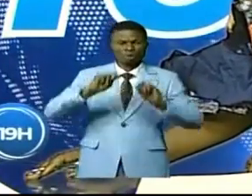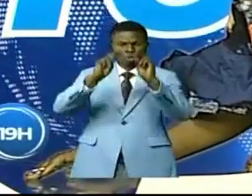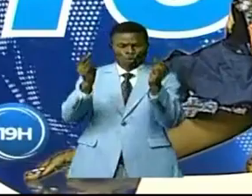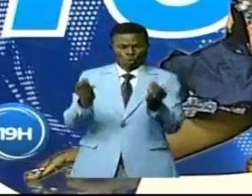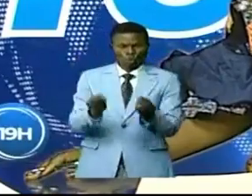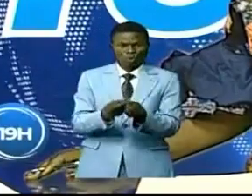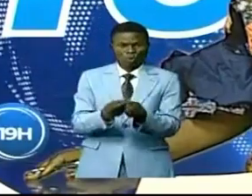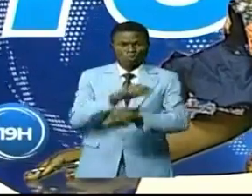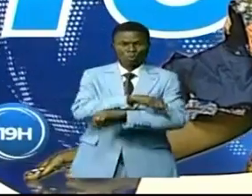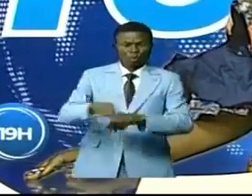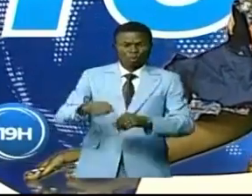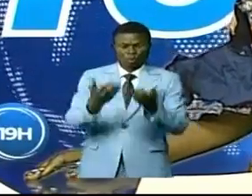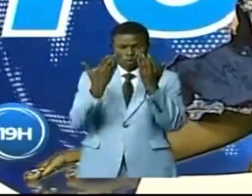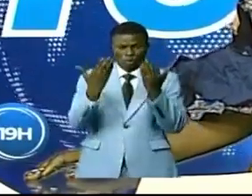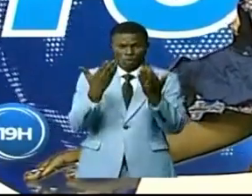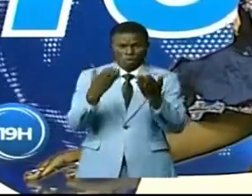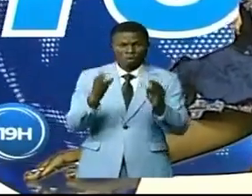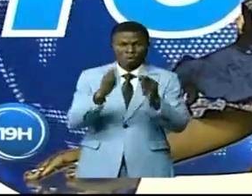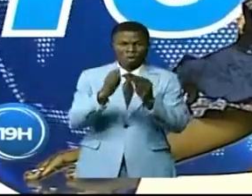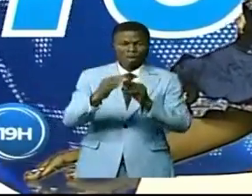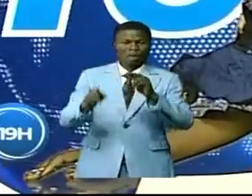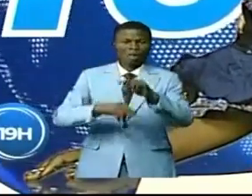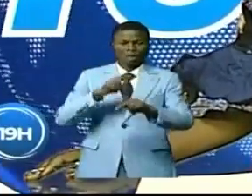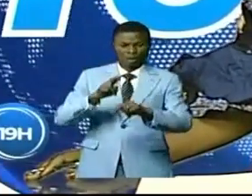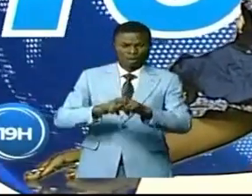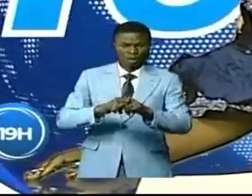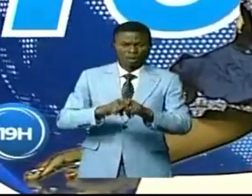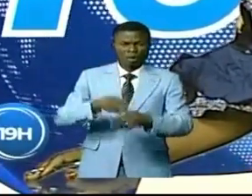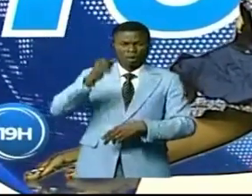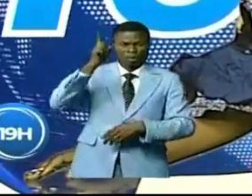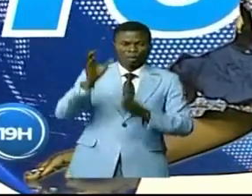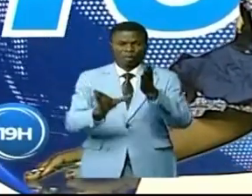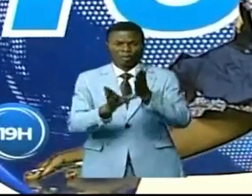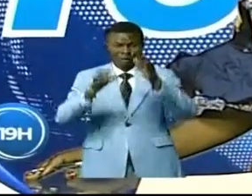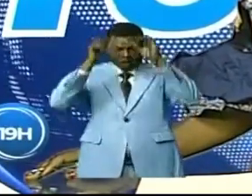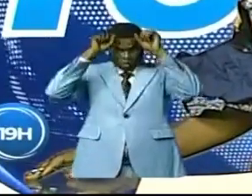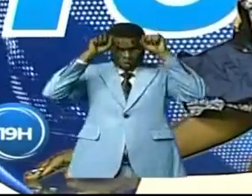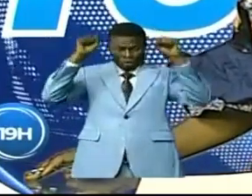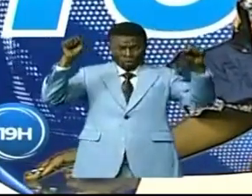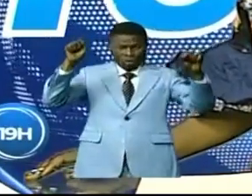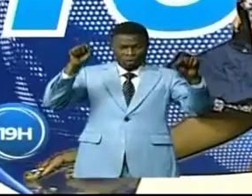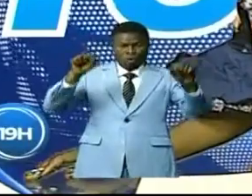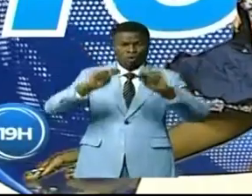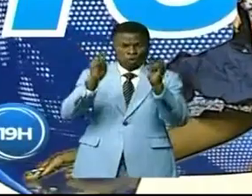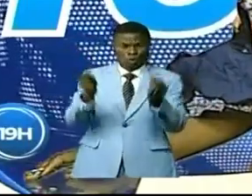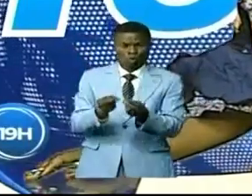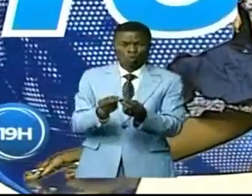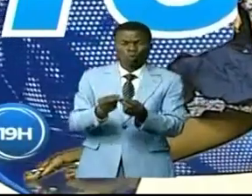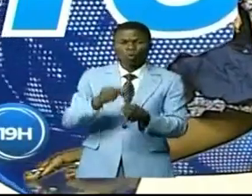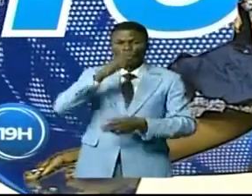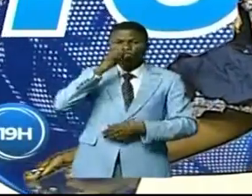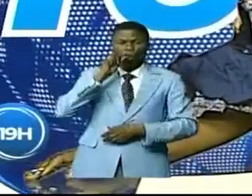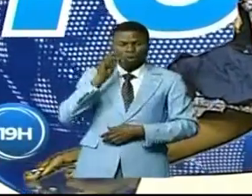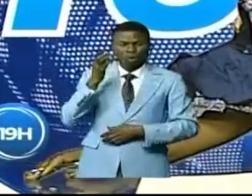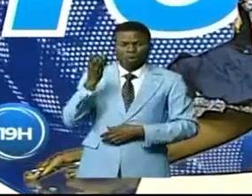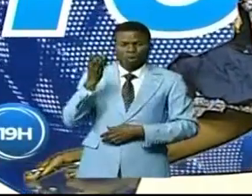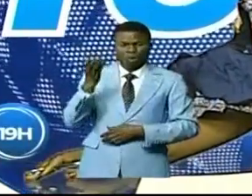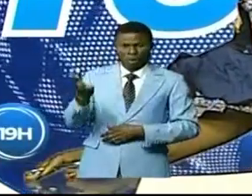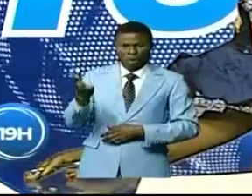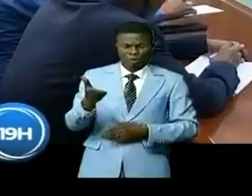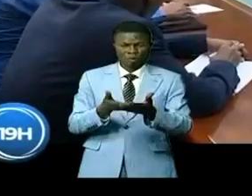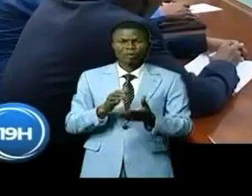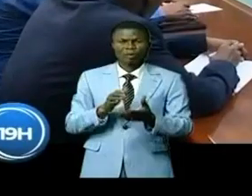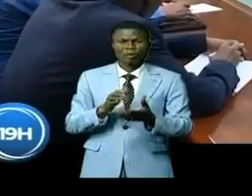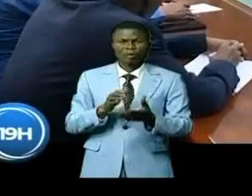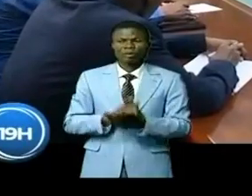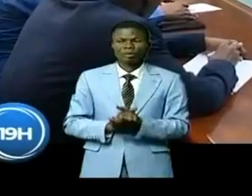du bureau d'études de l'Assemblée nationale par le premier vice-président de cette chambre du Parlement, Robert Ndaye. Le premier